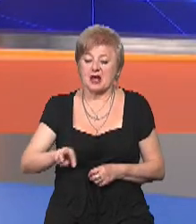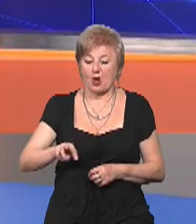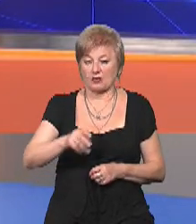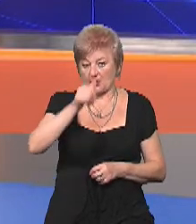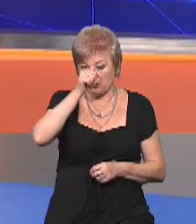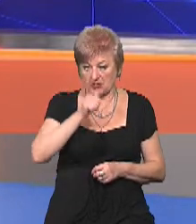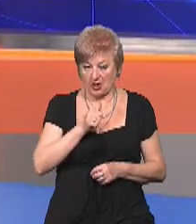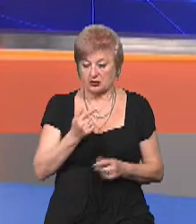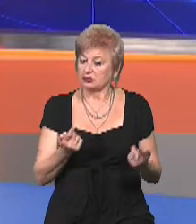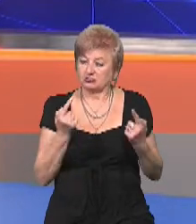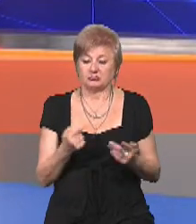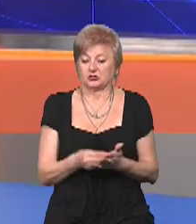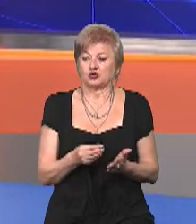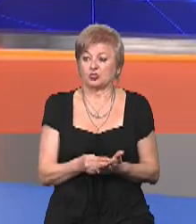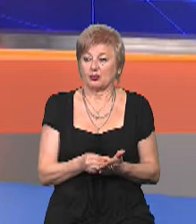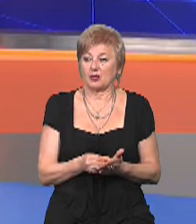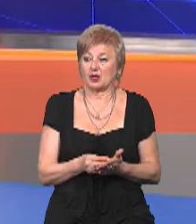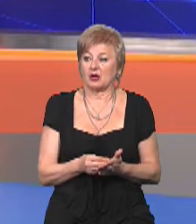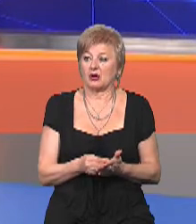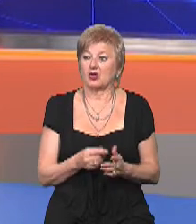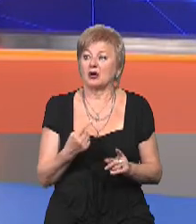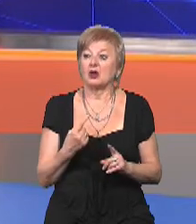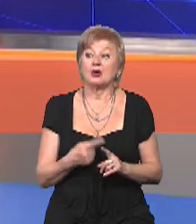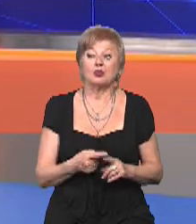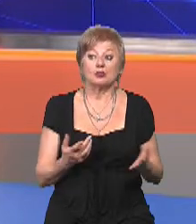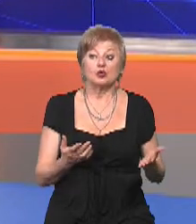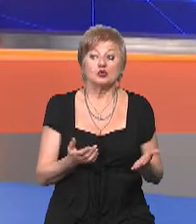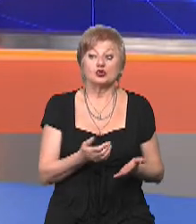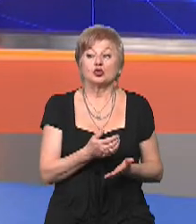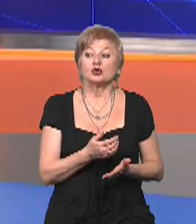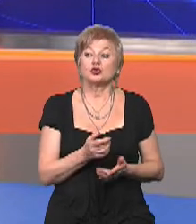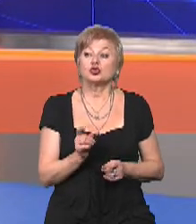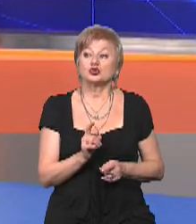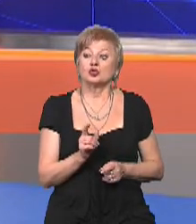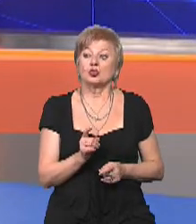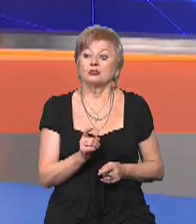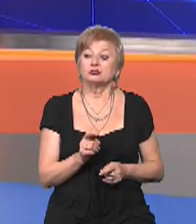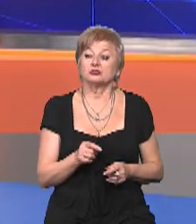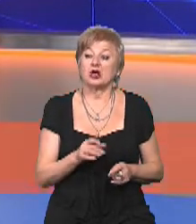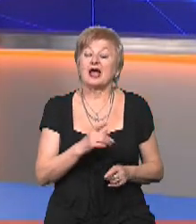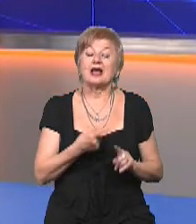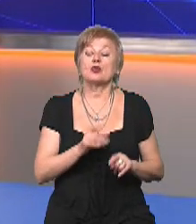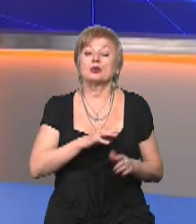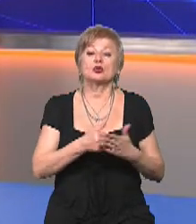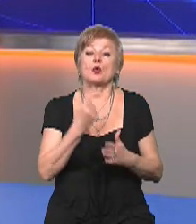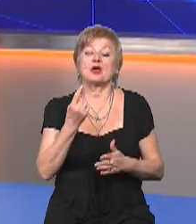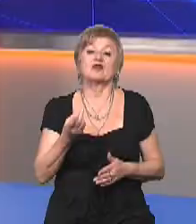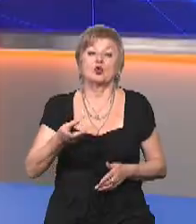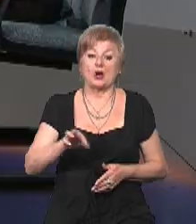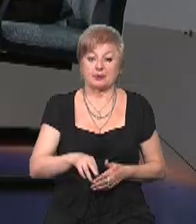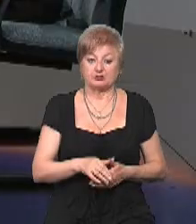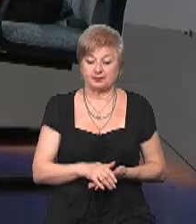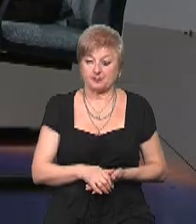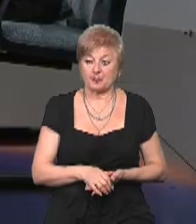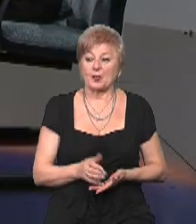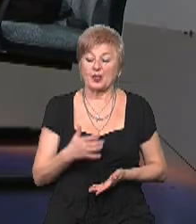дуже велика сума, плюс к тому, що на сьогодні платилось до 1 июля. Ну,